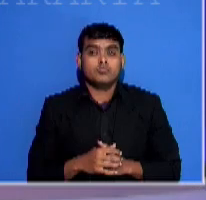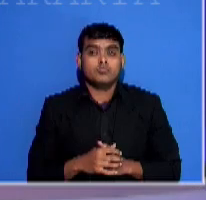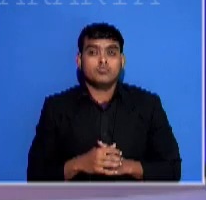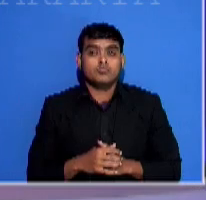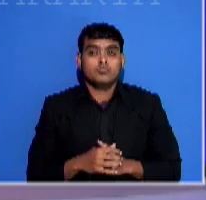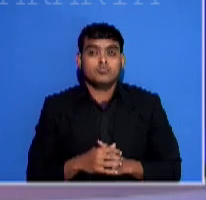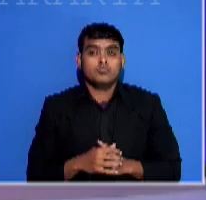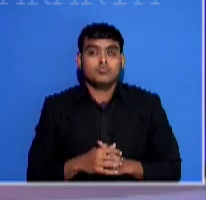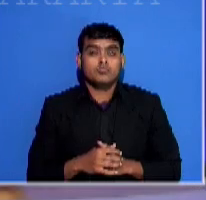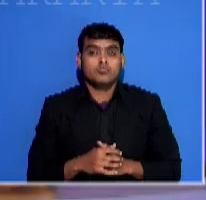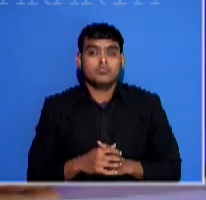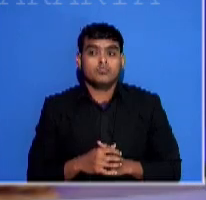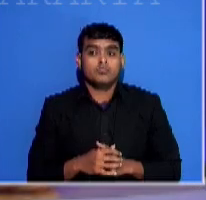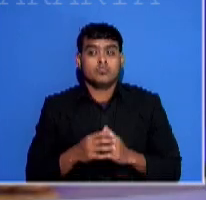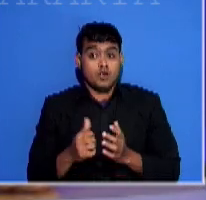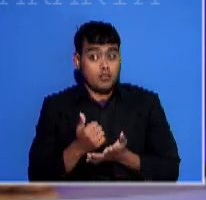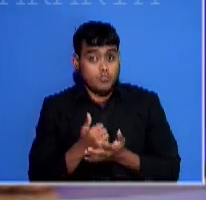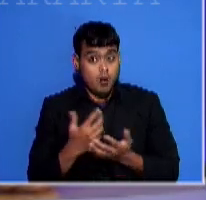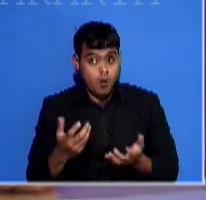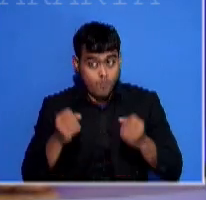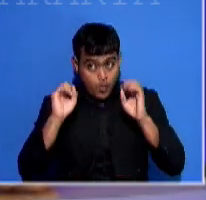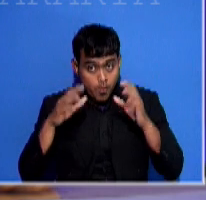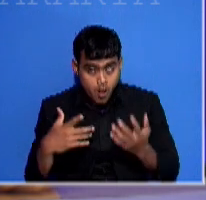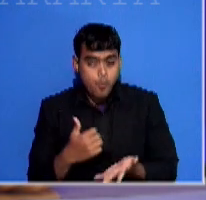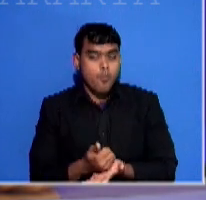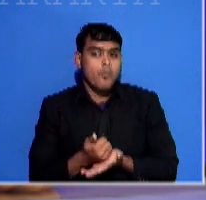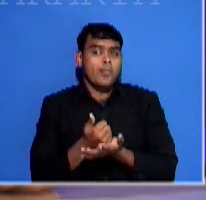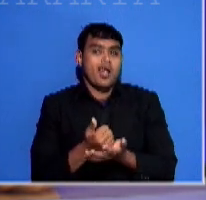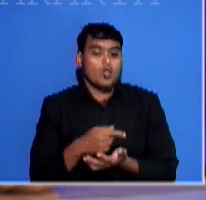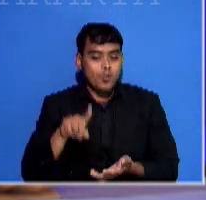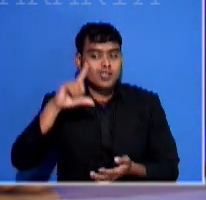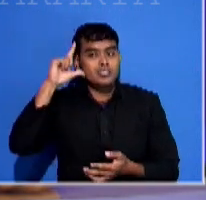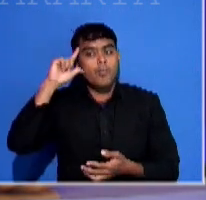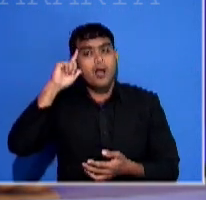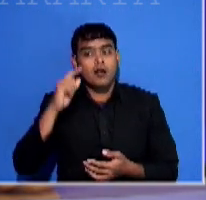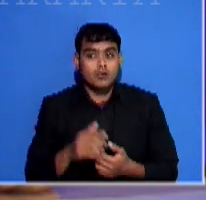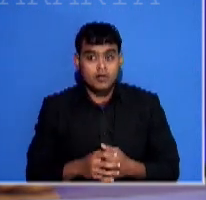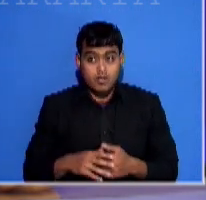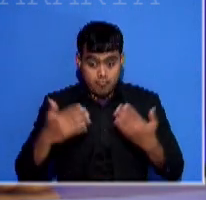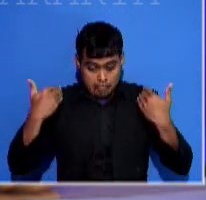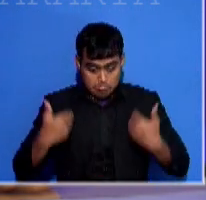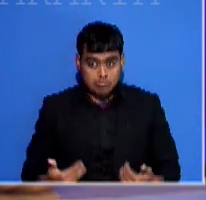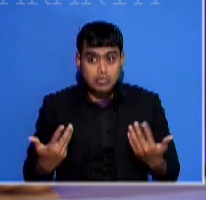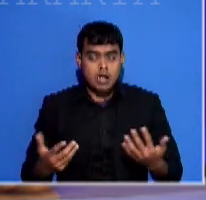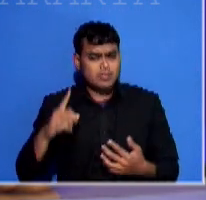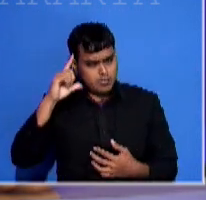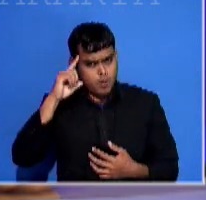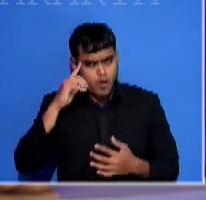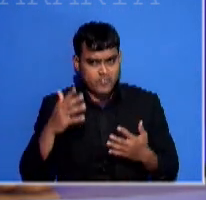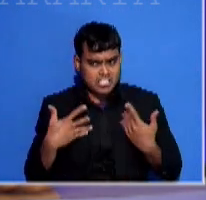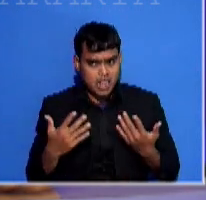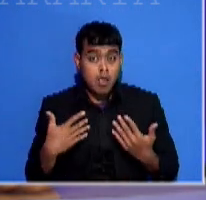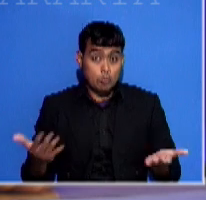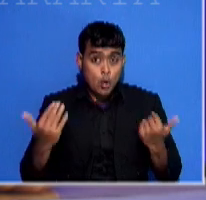Turut membantu mempromosikan kawasan wisata di Sleman, Badan Promosi Pariwisata Sleman mengajak para pelaku wisata, media, dan